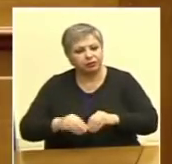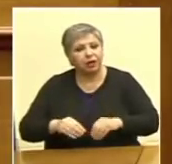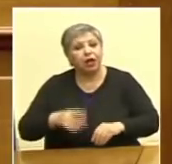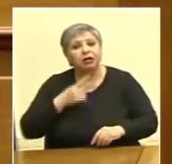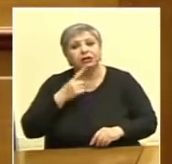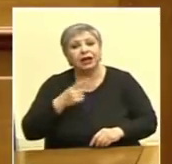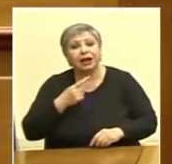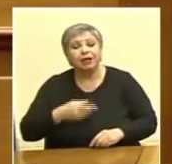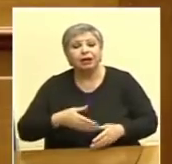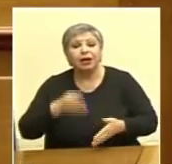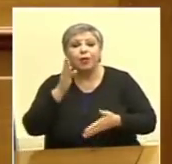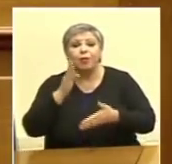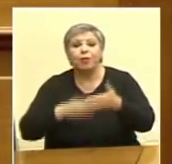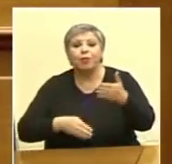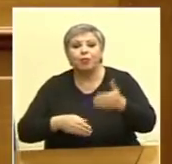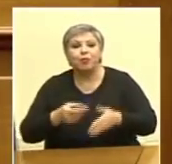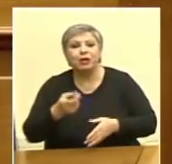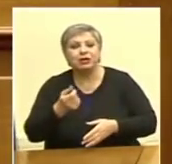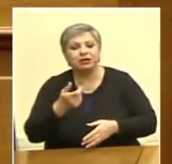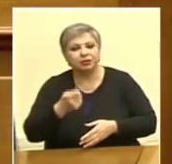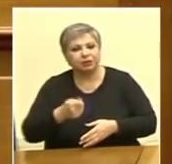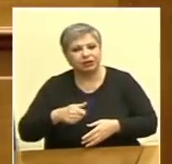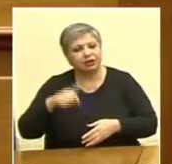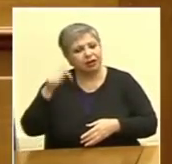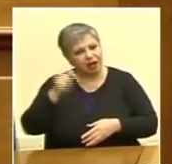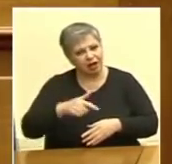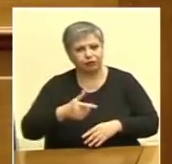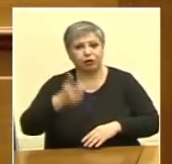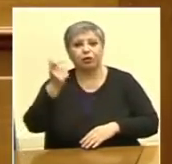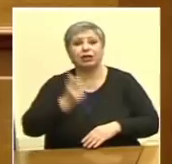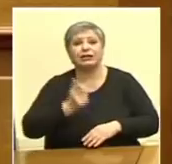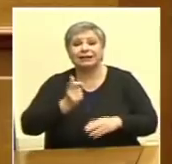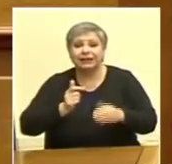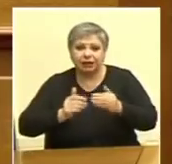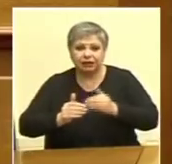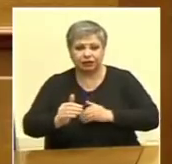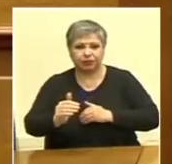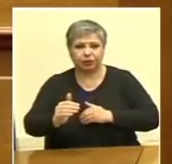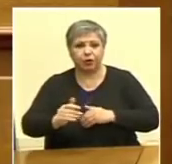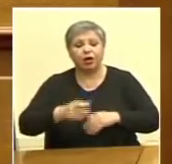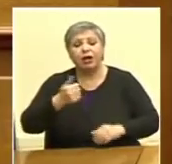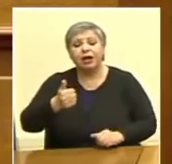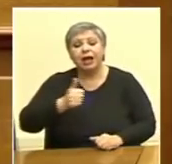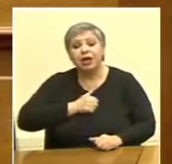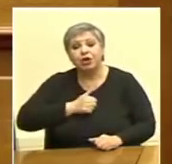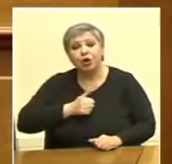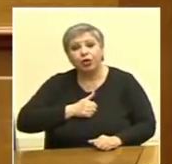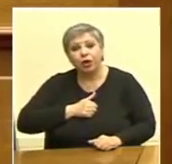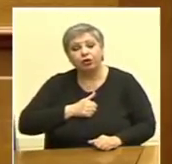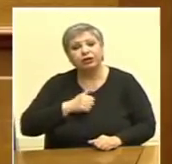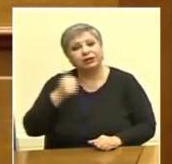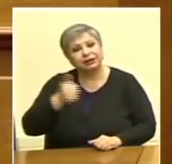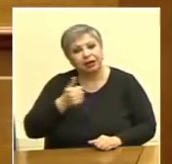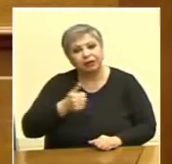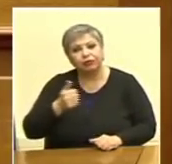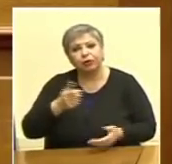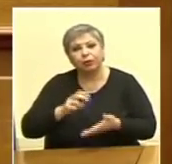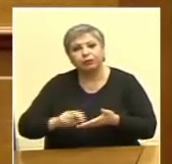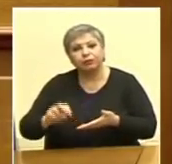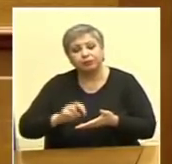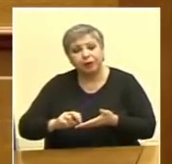εισφορών για την κύρια σύνταξη που καταβάλουν οι εργοδότες για νέους εργαζόμενους έως την ηλικία των